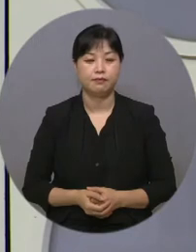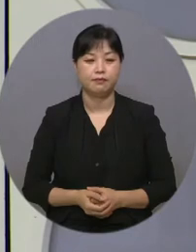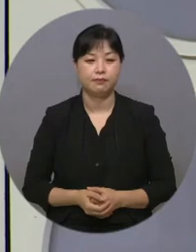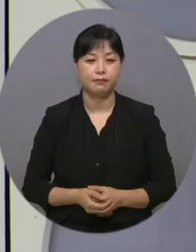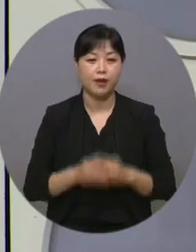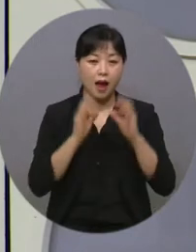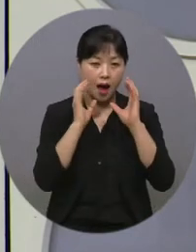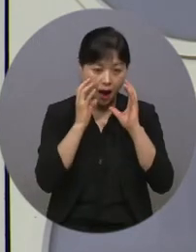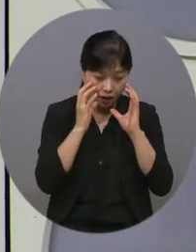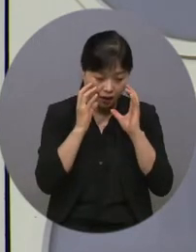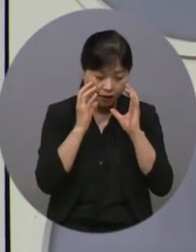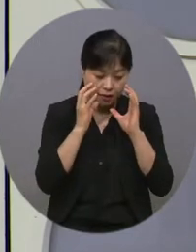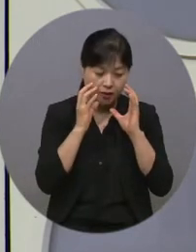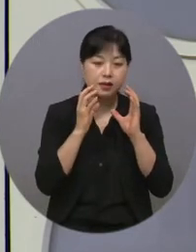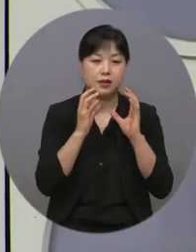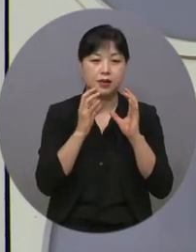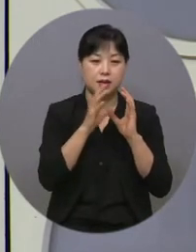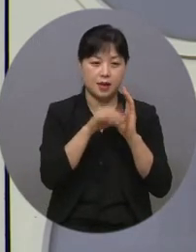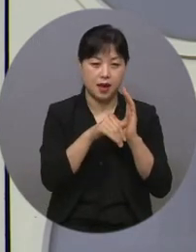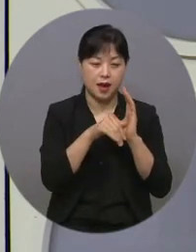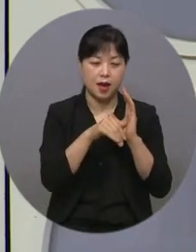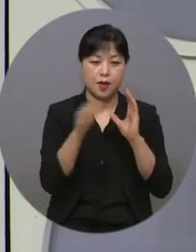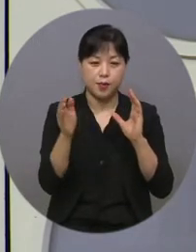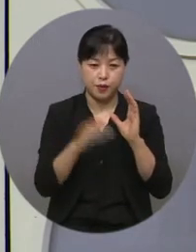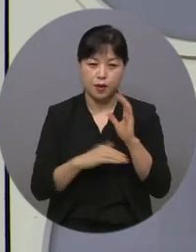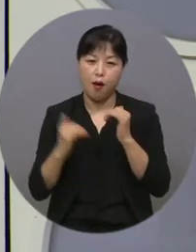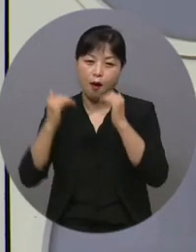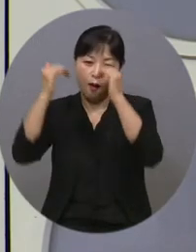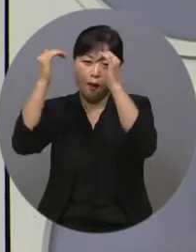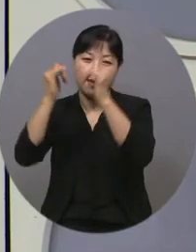유아서부터 성인의 일일까지 가장 좋은